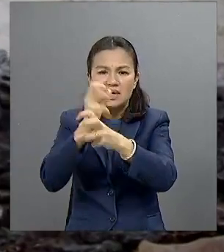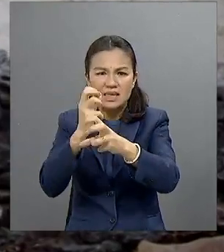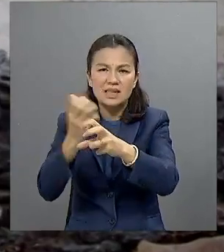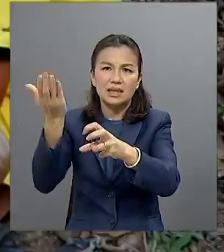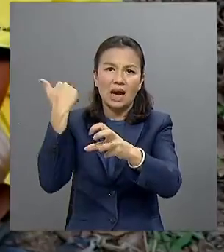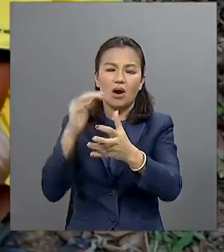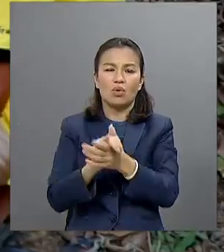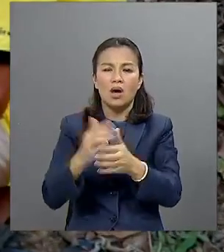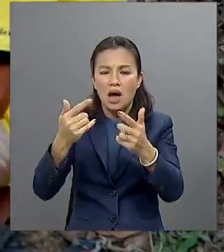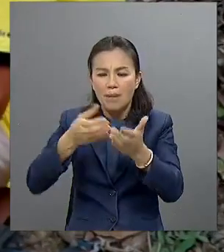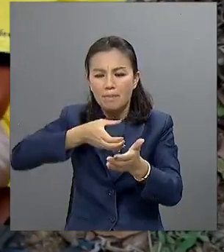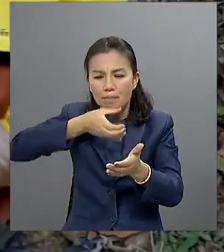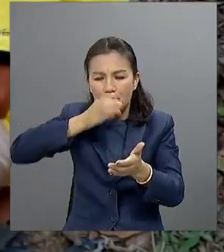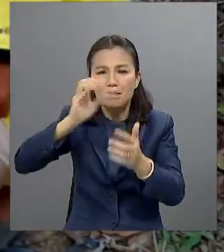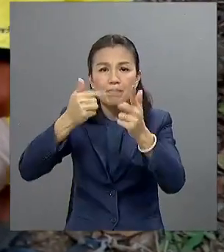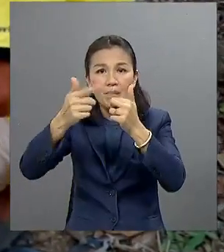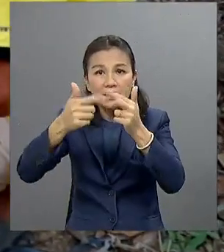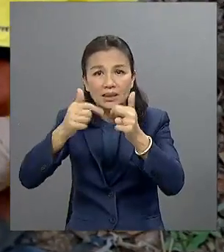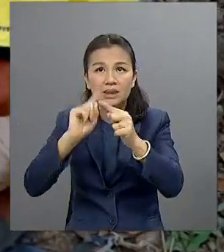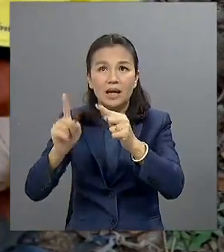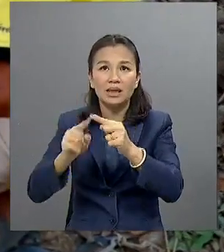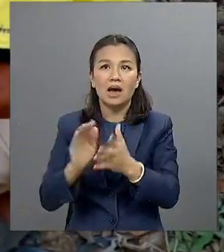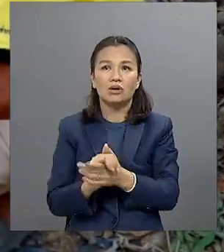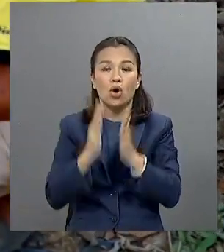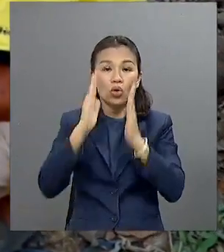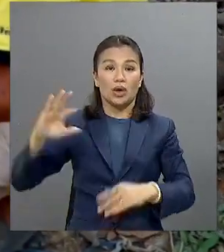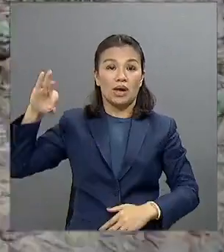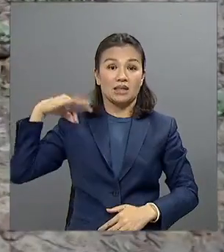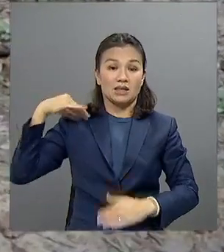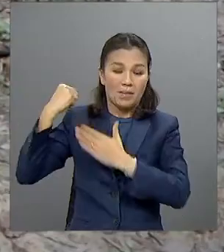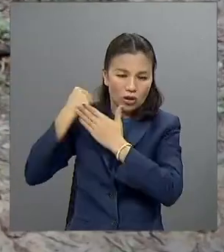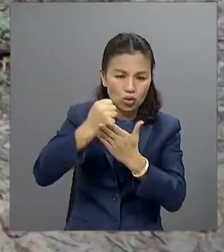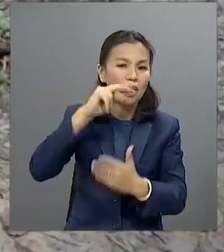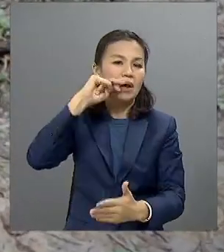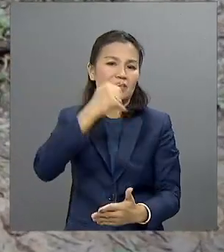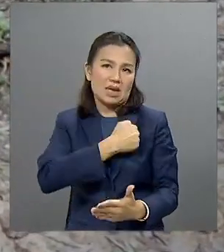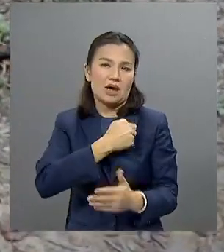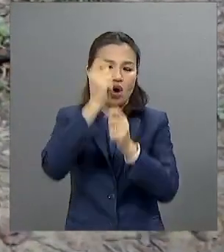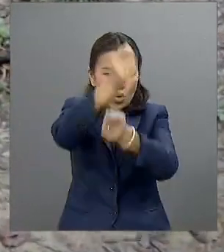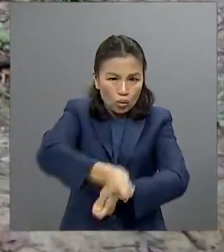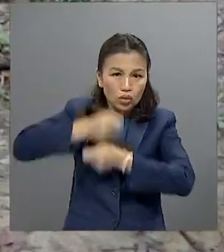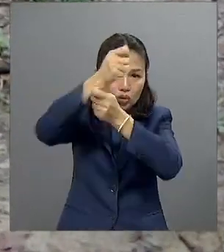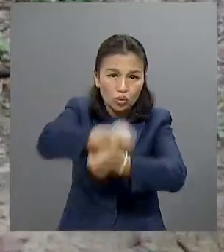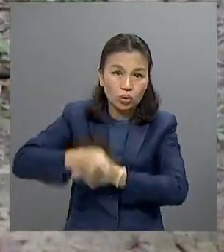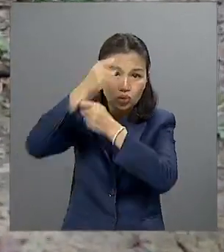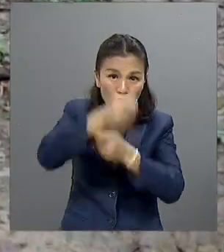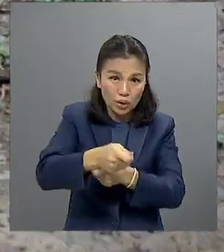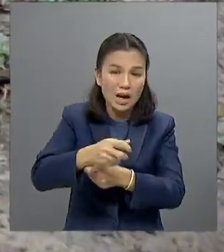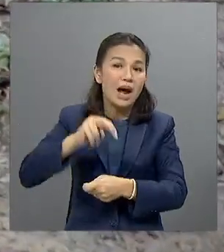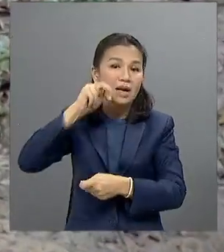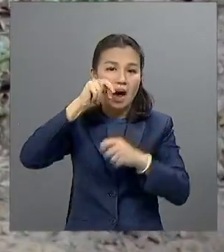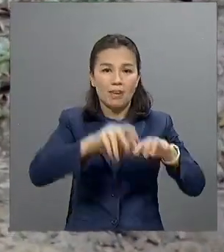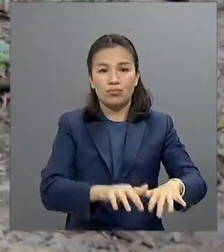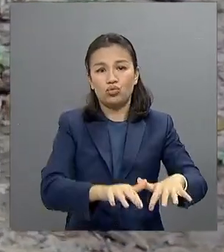กที่ใช้แล้วและใช้แรงงานจิตอาสาในชุมชนออกแรงขุดส่งผลให้จากน้ำที่เคยท่วมขัง